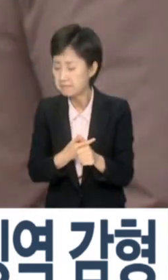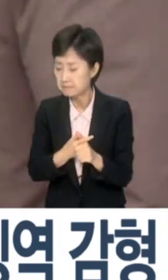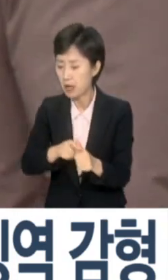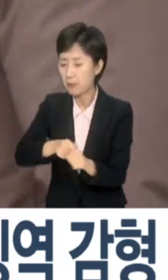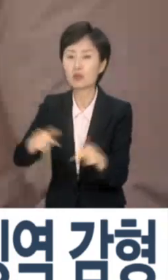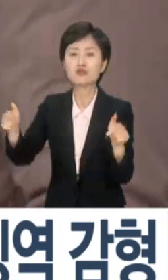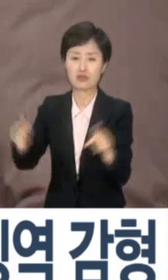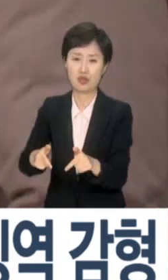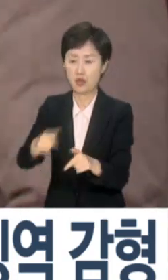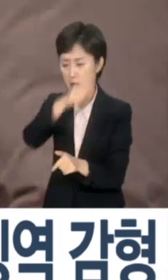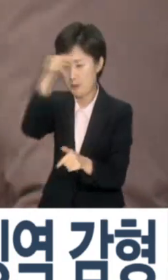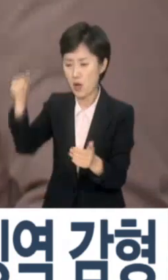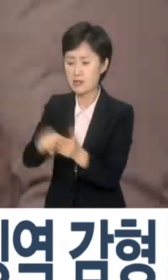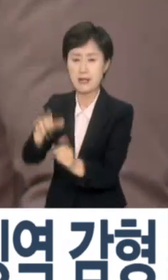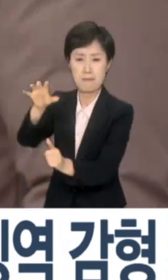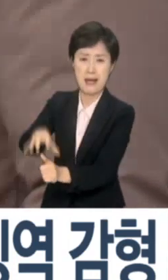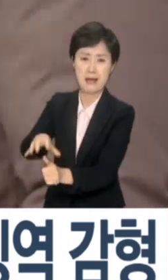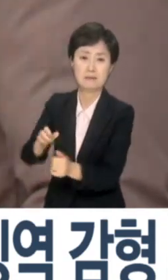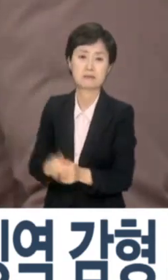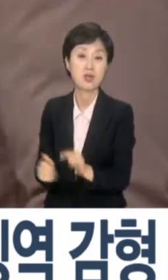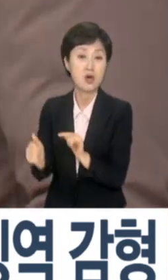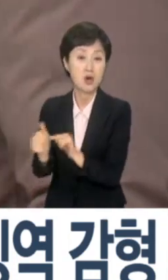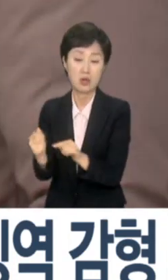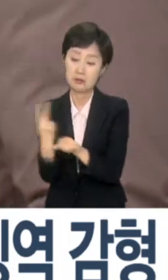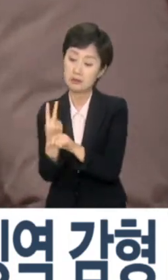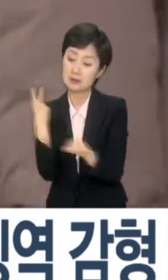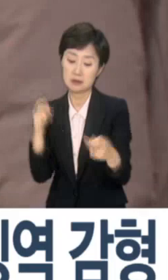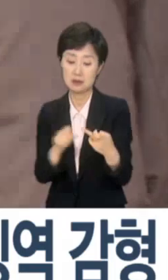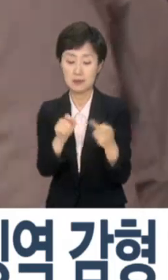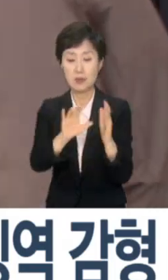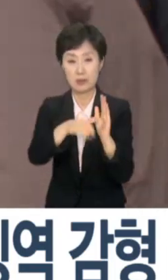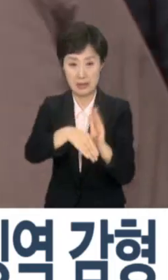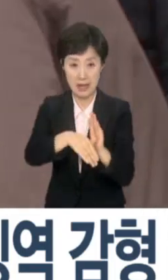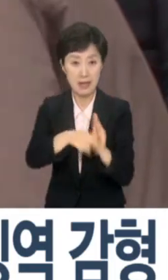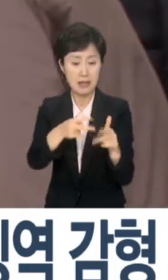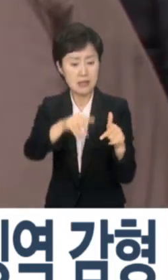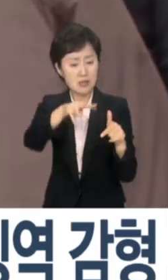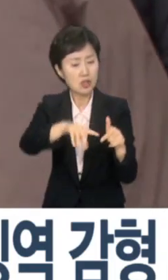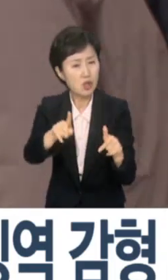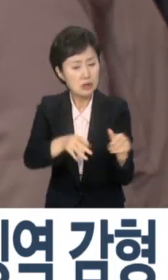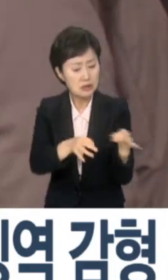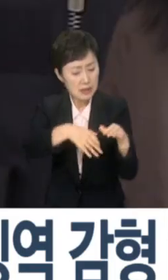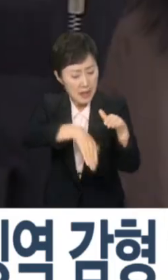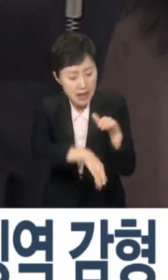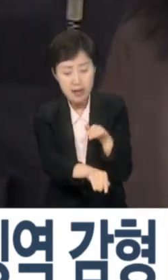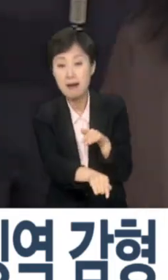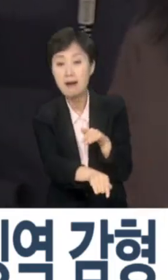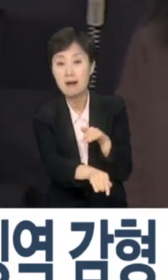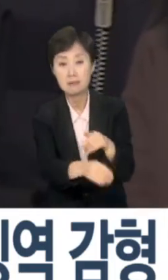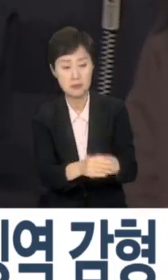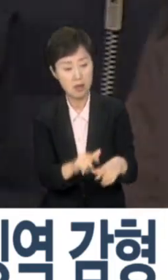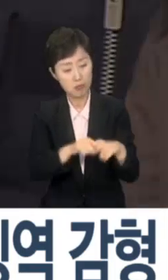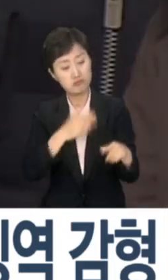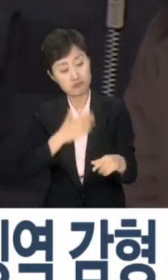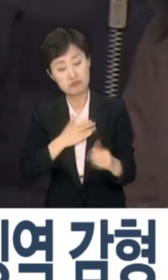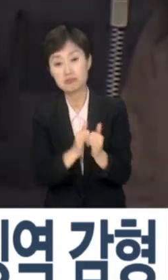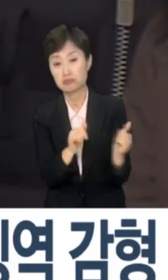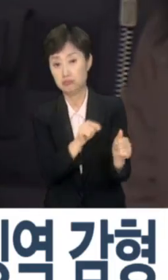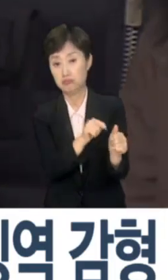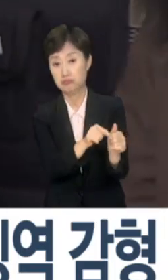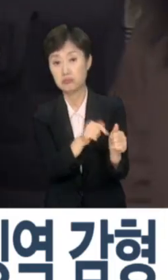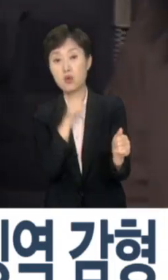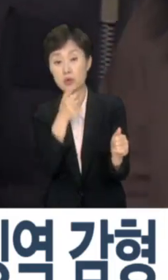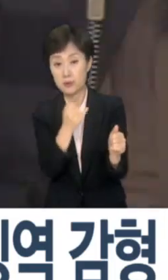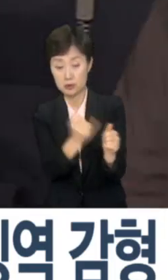이유를 밝혔습니다. 권재찬은 재작년 12월 인천 미추홀구 한 상가 지하 주차장에서 평소 알고 지내던